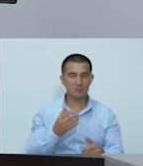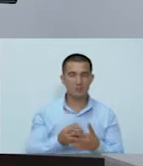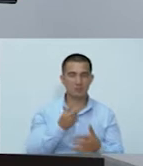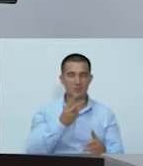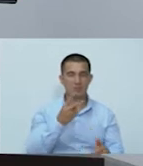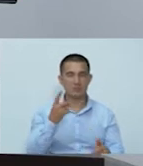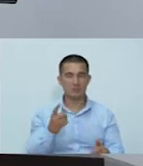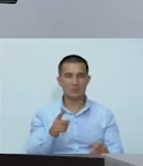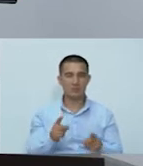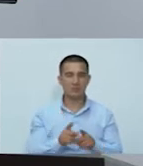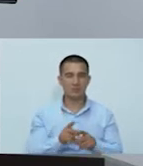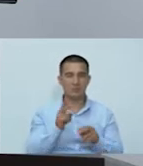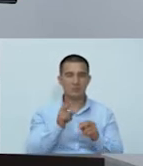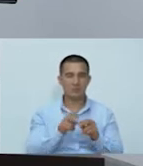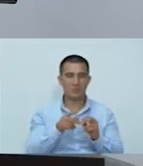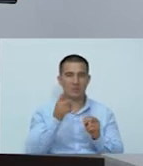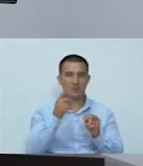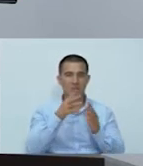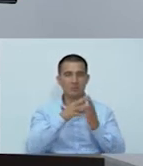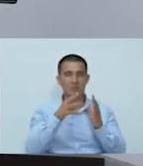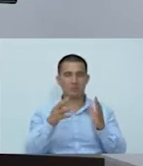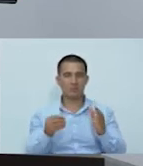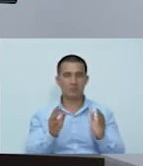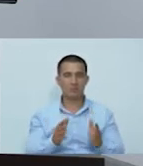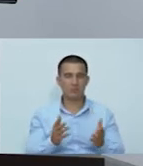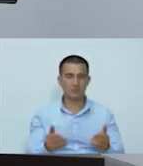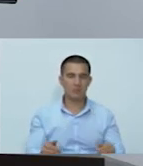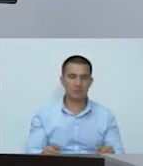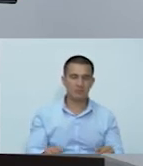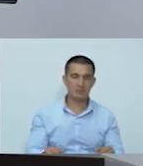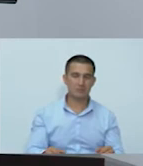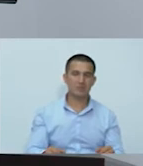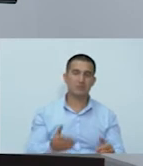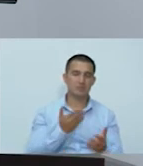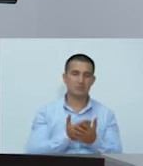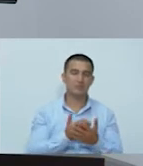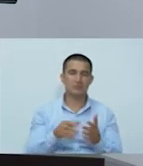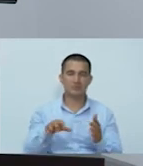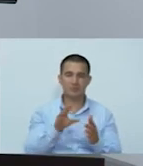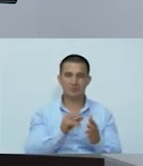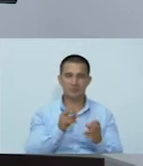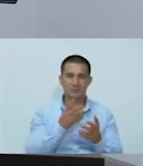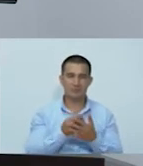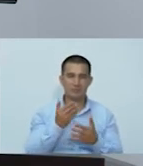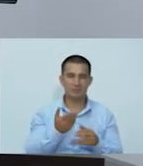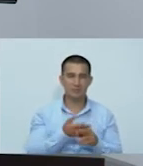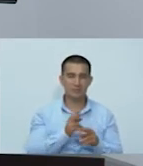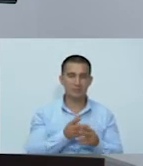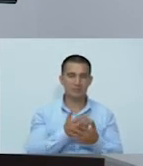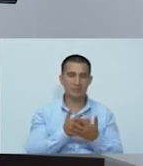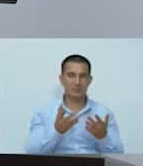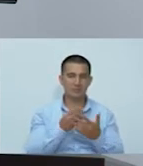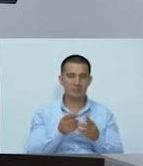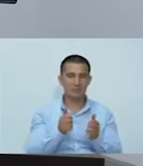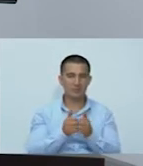ta elementdan hosil bo'ladi. Endi bularni bir-biri bilan yopishtirib